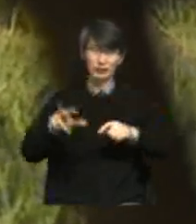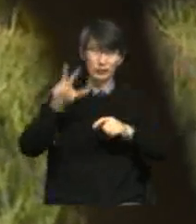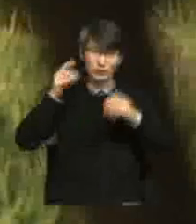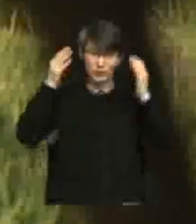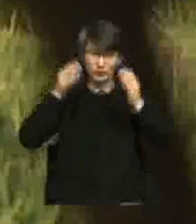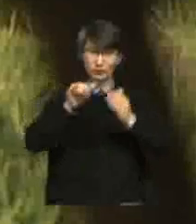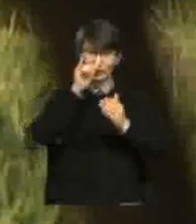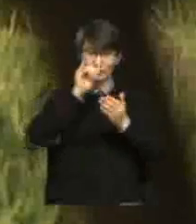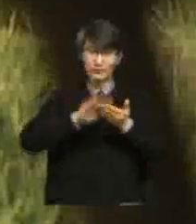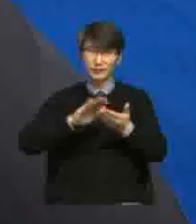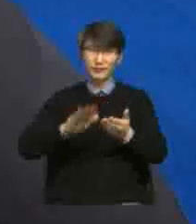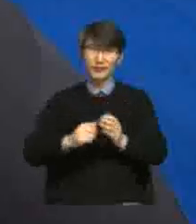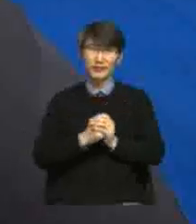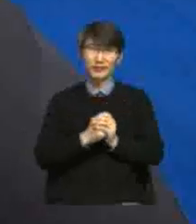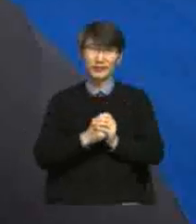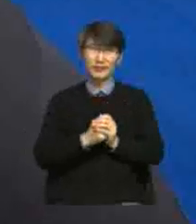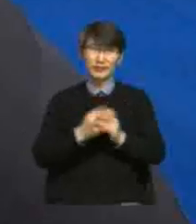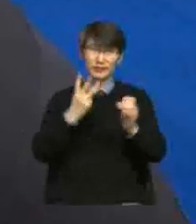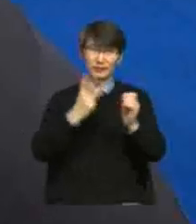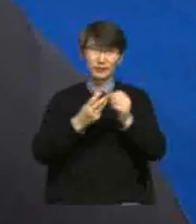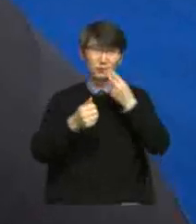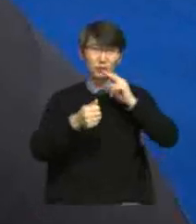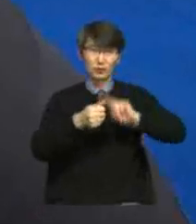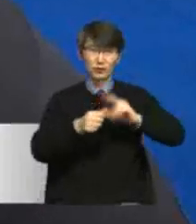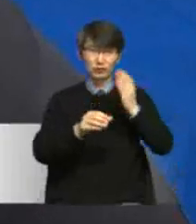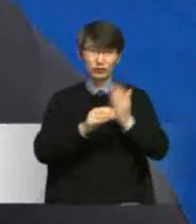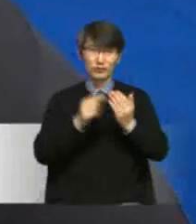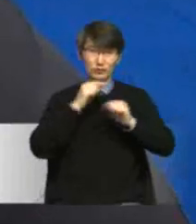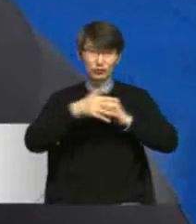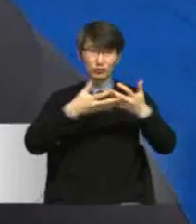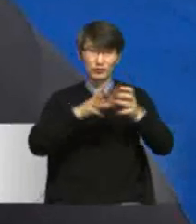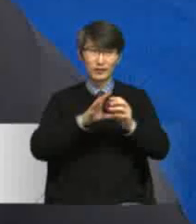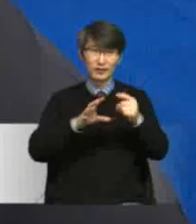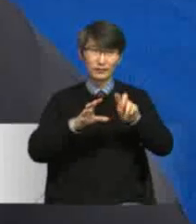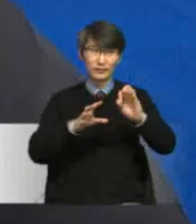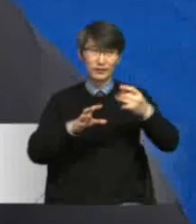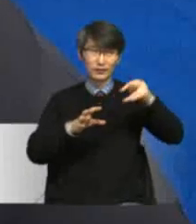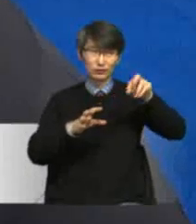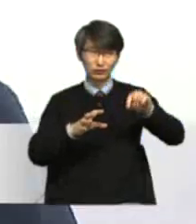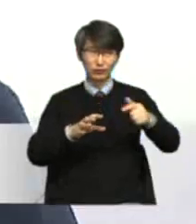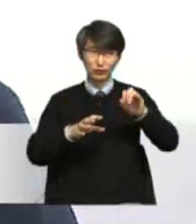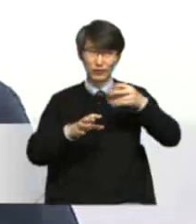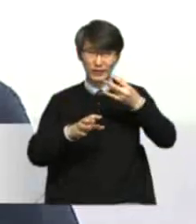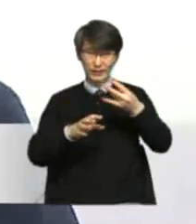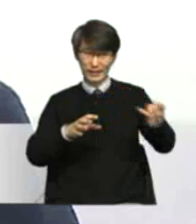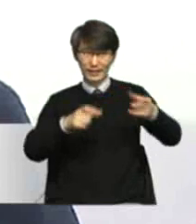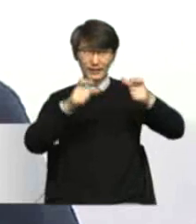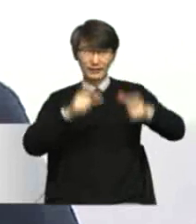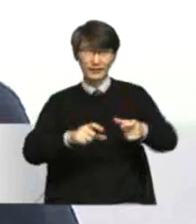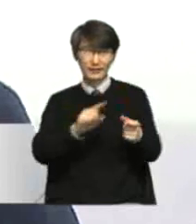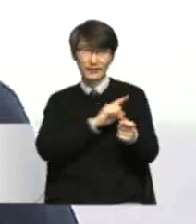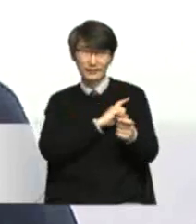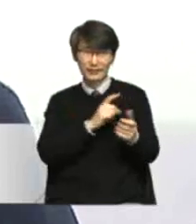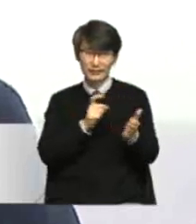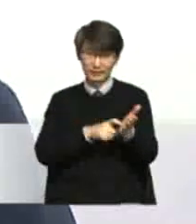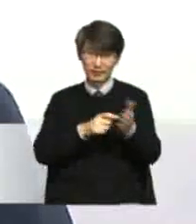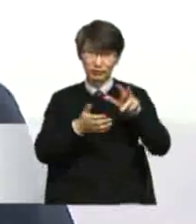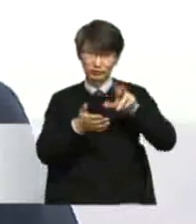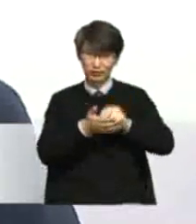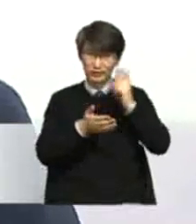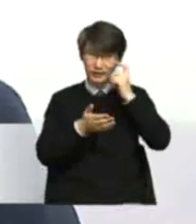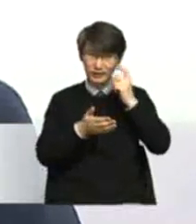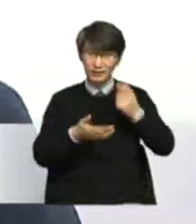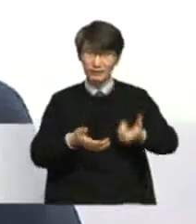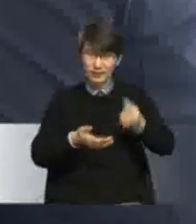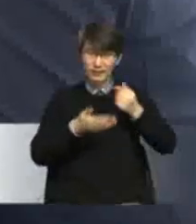에 집중하고 있습니다 3선 도전에 나선 현역 더 부럼 주당 남이 순위 원 의 위해 트램 사업을 가장 시급한 현안으로 꼽고 보기